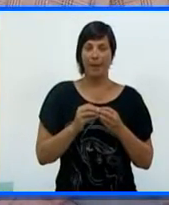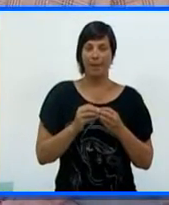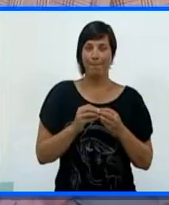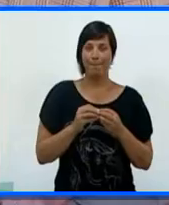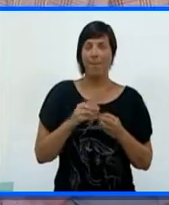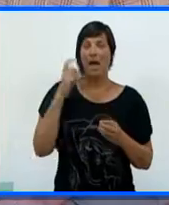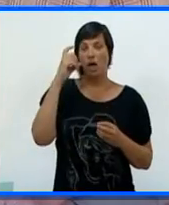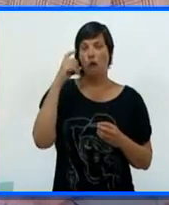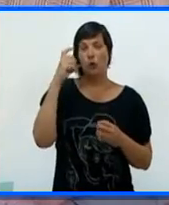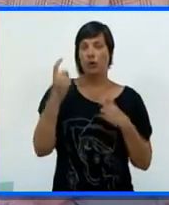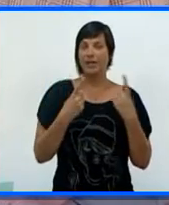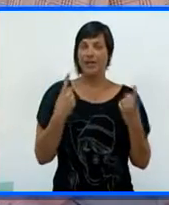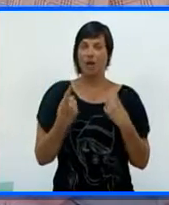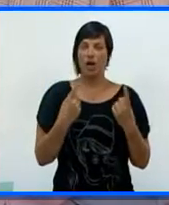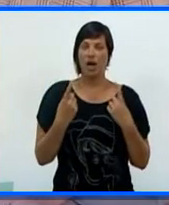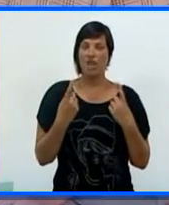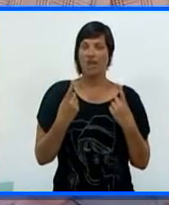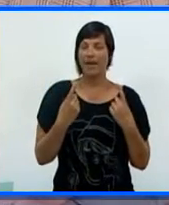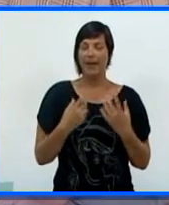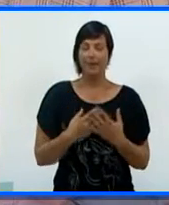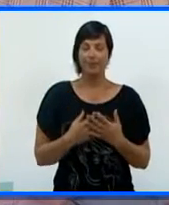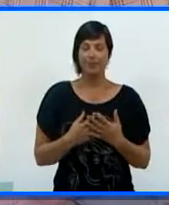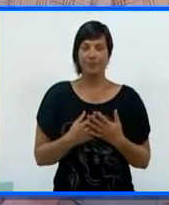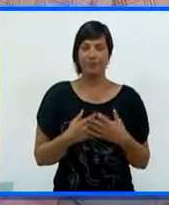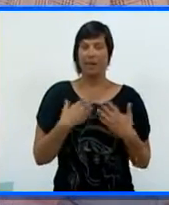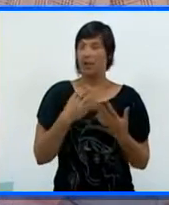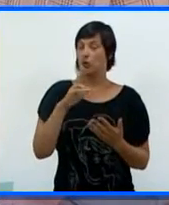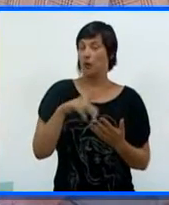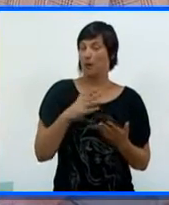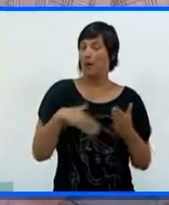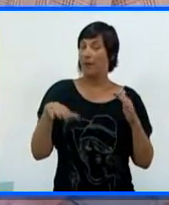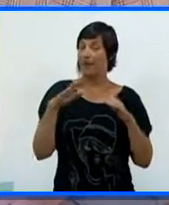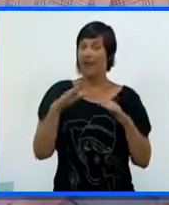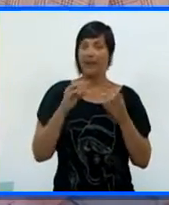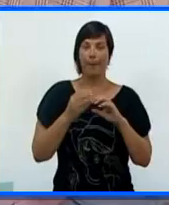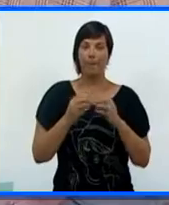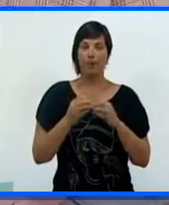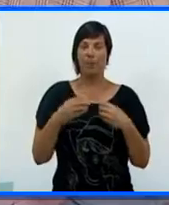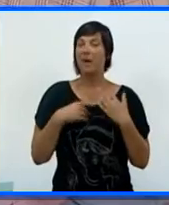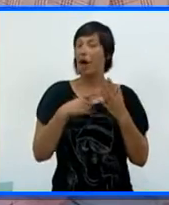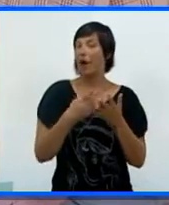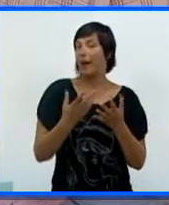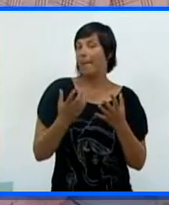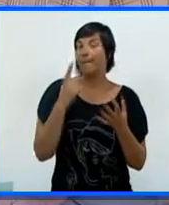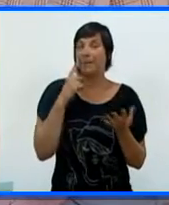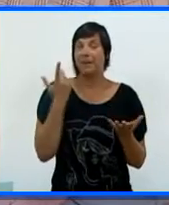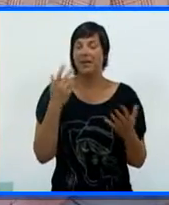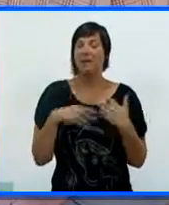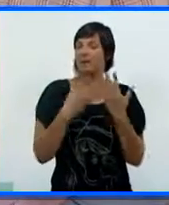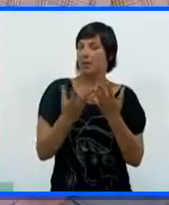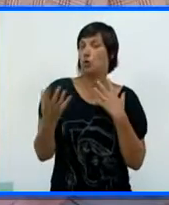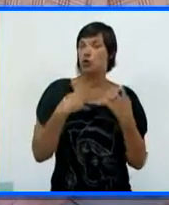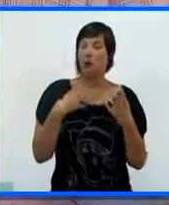kulturnih događanja, kulturnih sadržaja, i tu imamo veliki problem. Kao, na primjer, kad bi htjeli